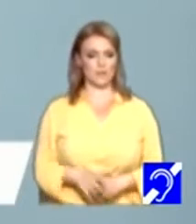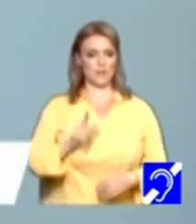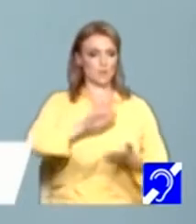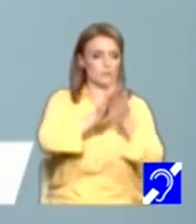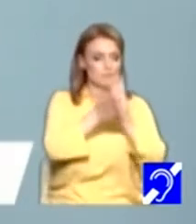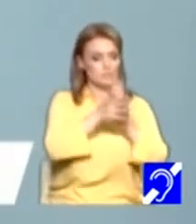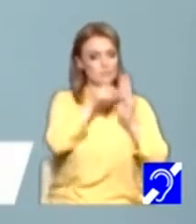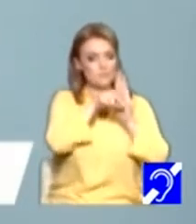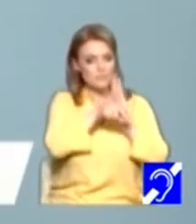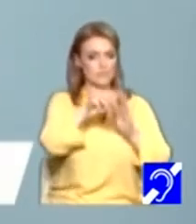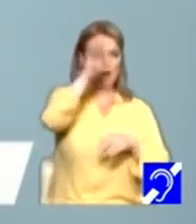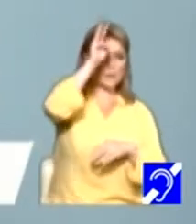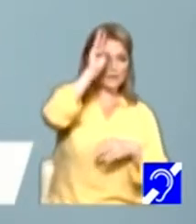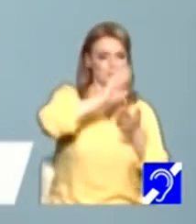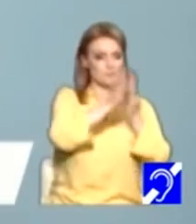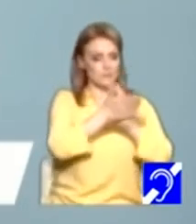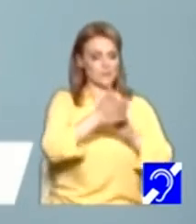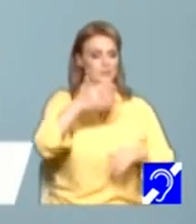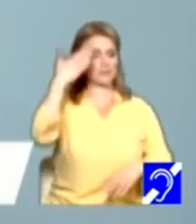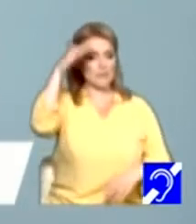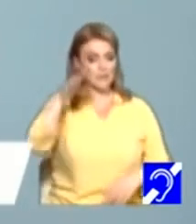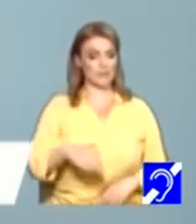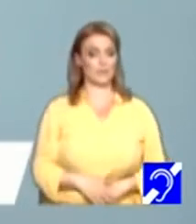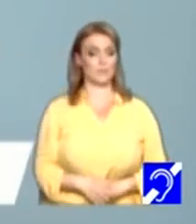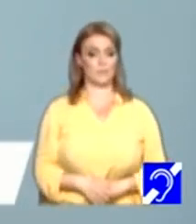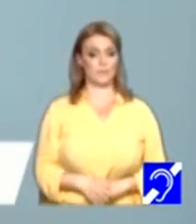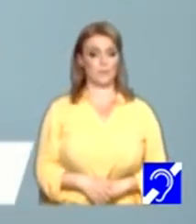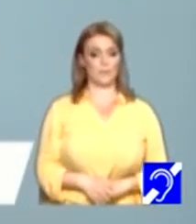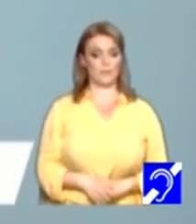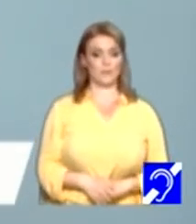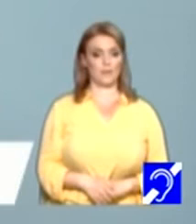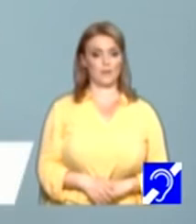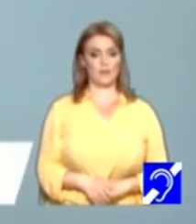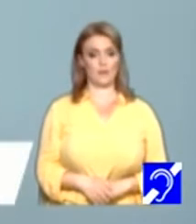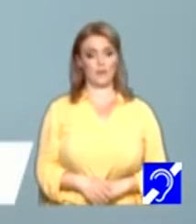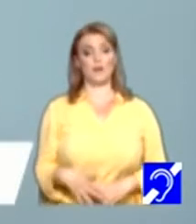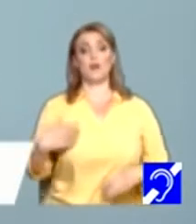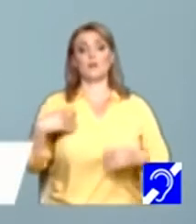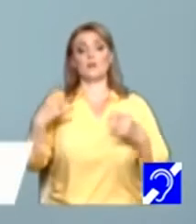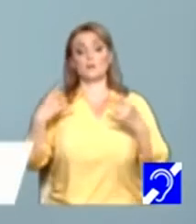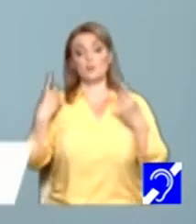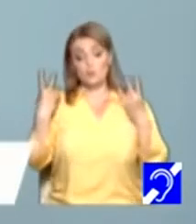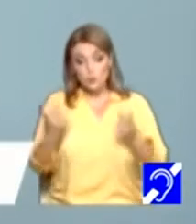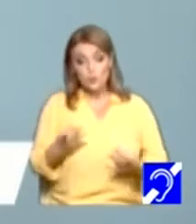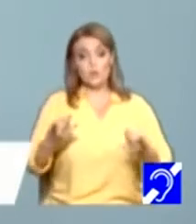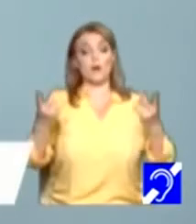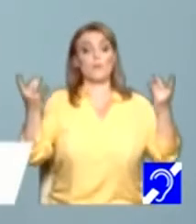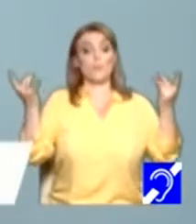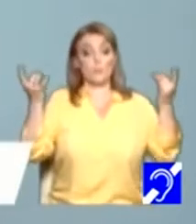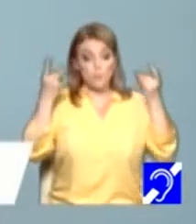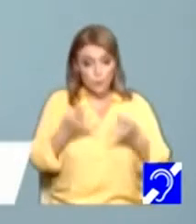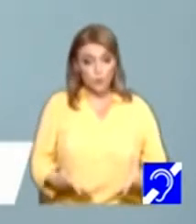ambasade sau în ambasade străine. Să facem pur și simplu un parteneriat între